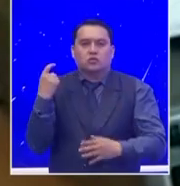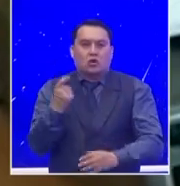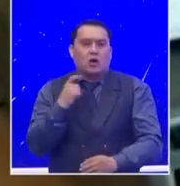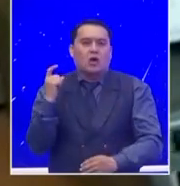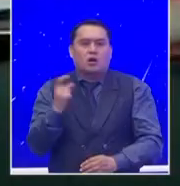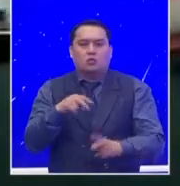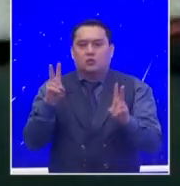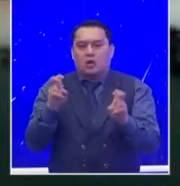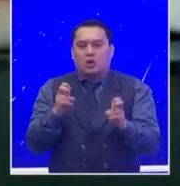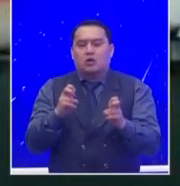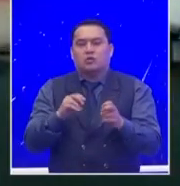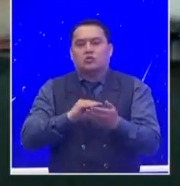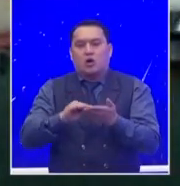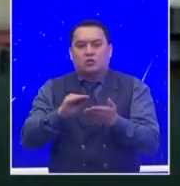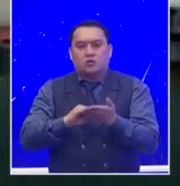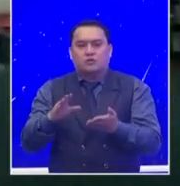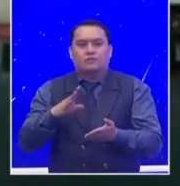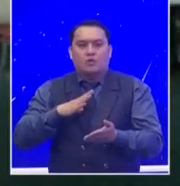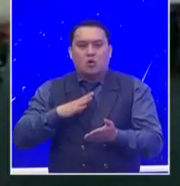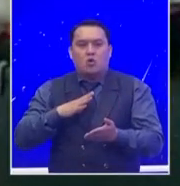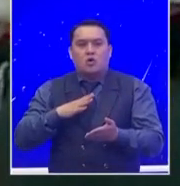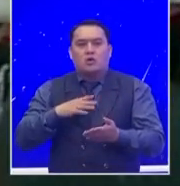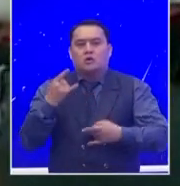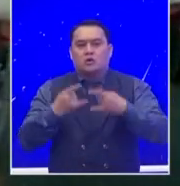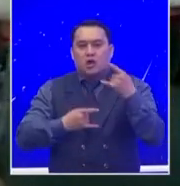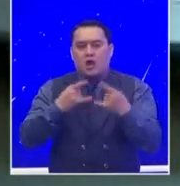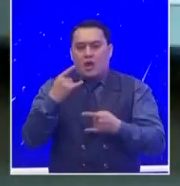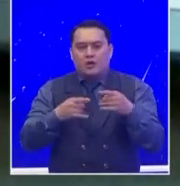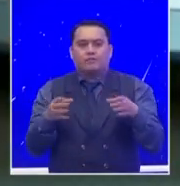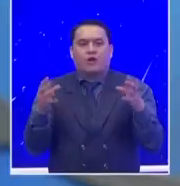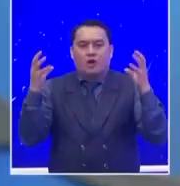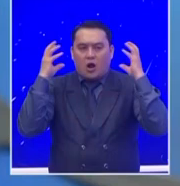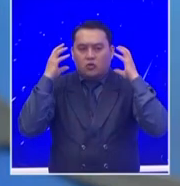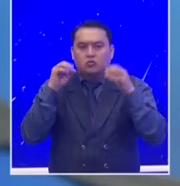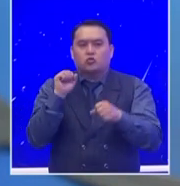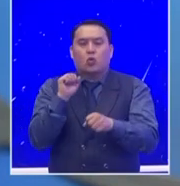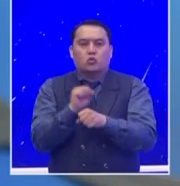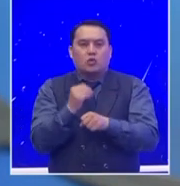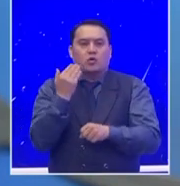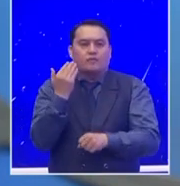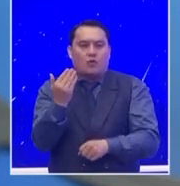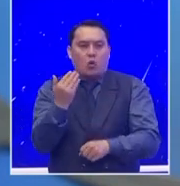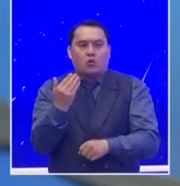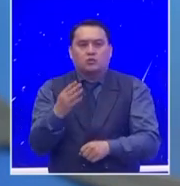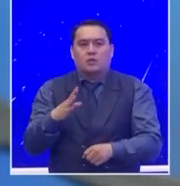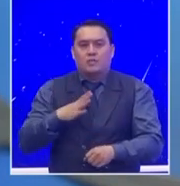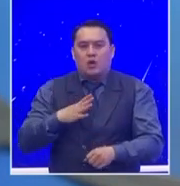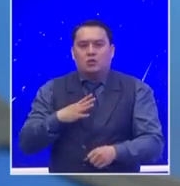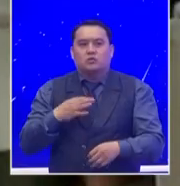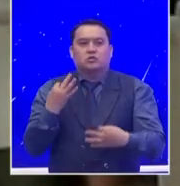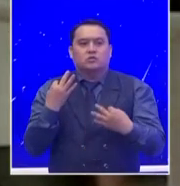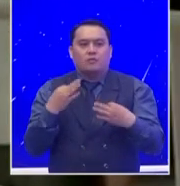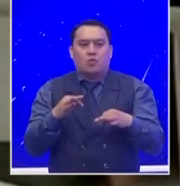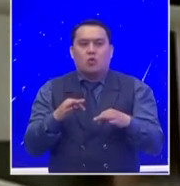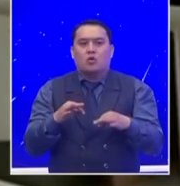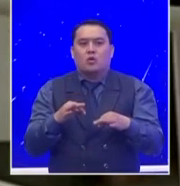экономика тақырыбында түрлі хабарлар дайындады. Өтпелі заманда теле радио комитеті жұмысын тоқтатқан сәтте Тұрсынбек Ыбырайымбекұлы бос қалған